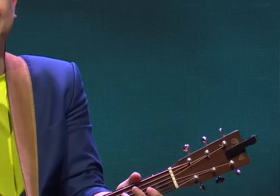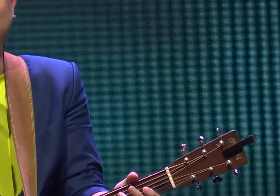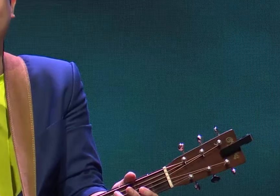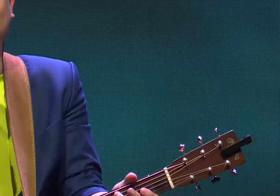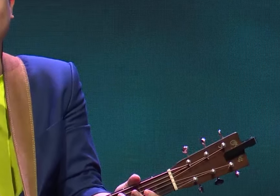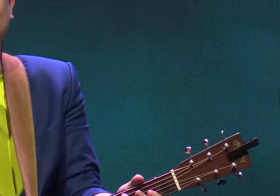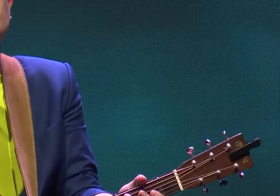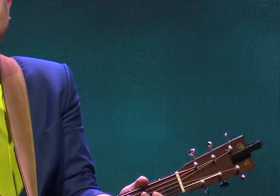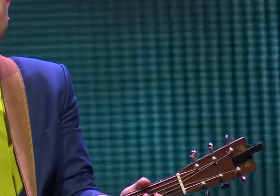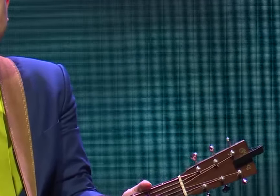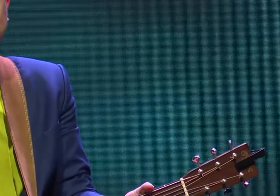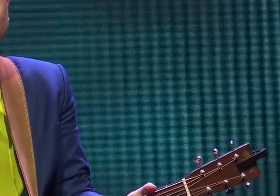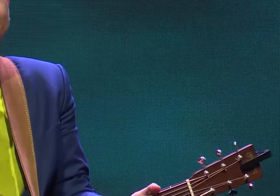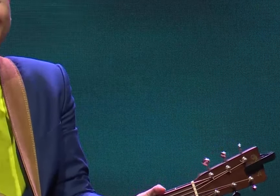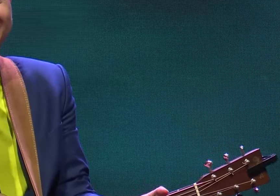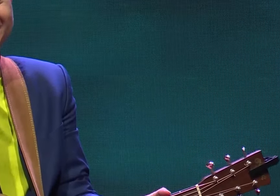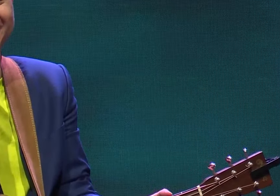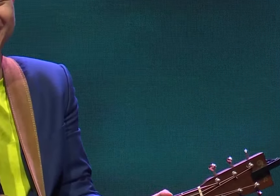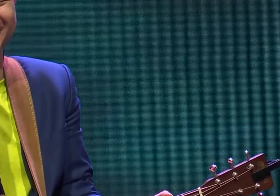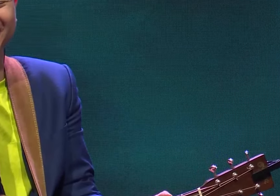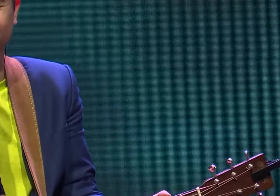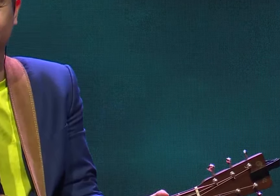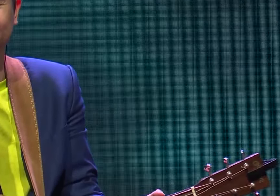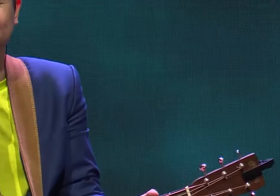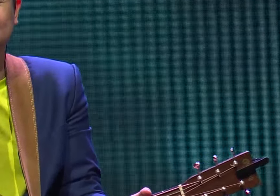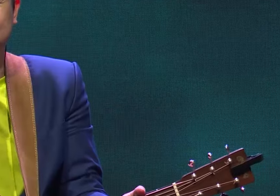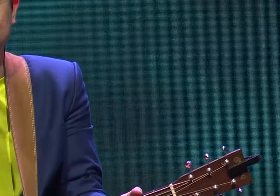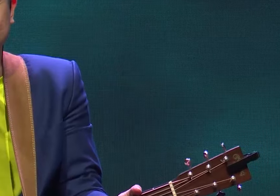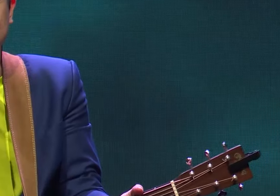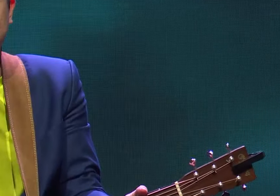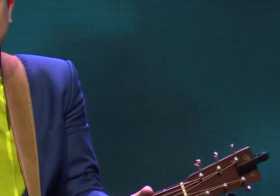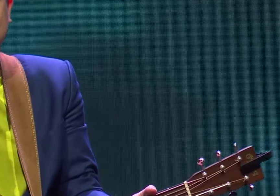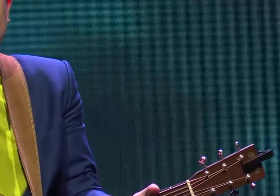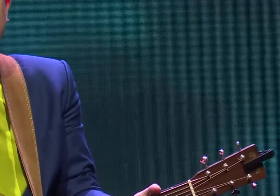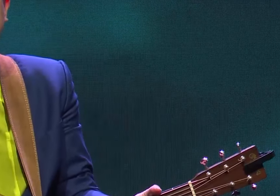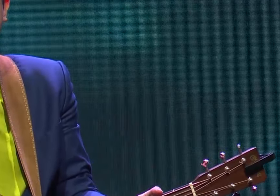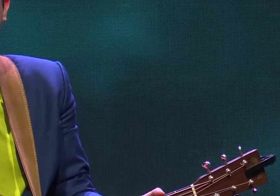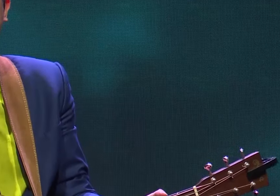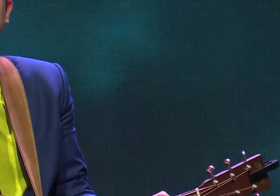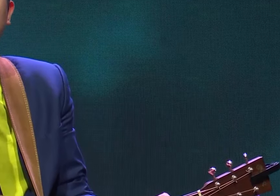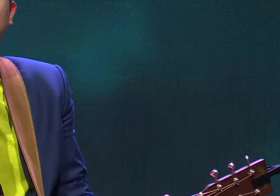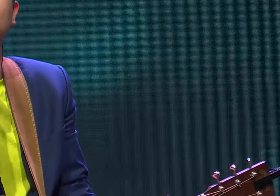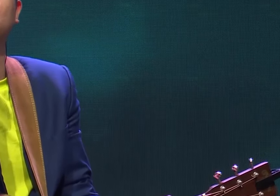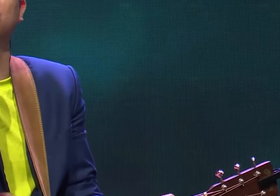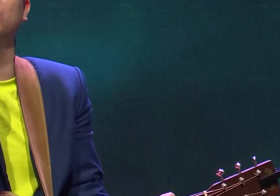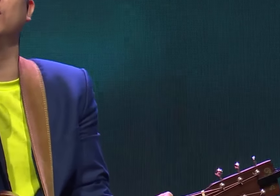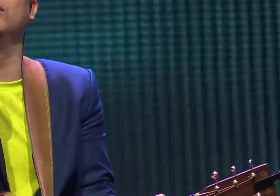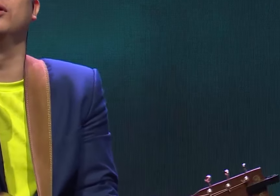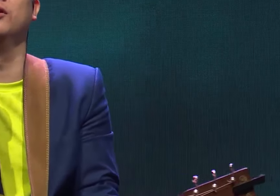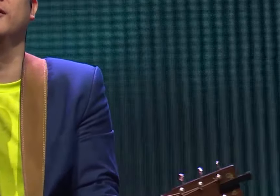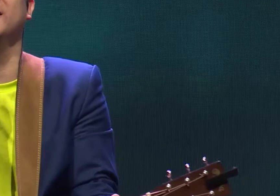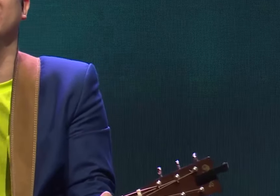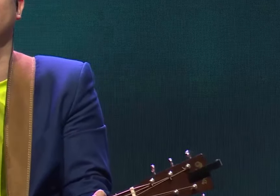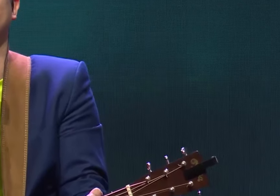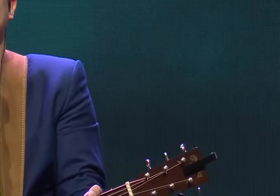sebab dia Allah Immanuel. Biar dia menjamah hatimu.